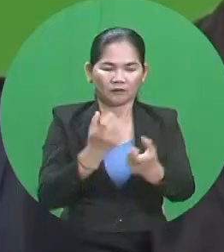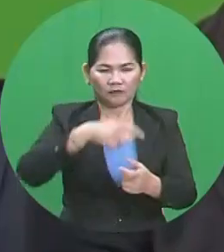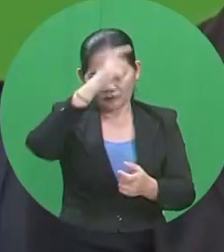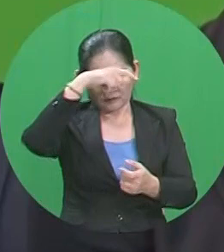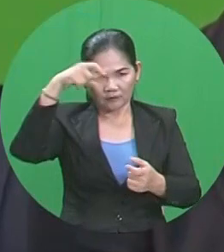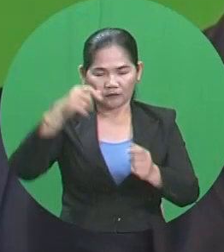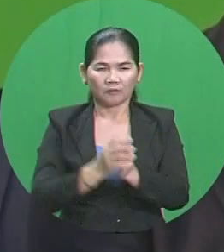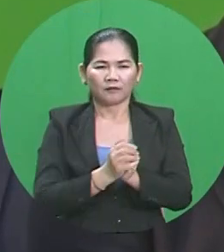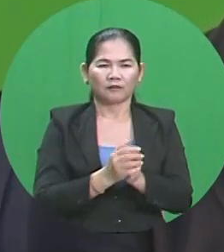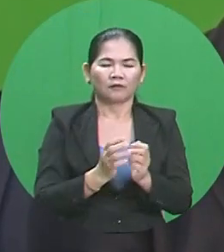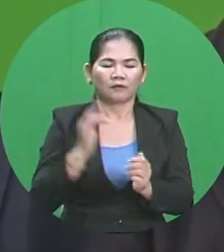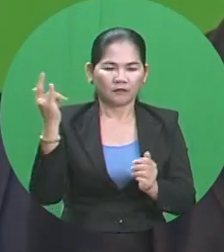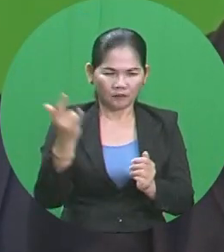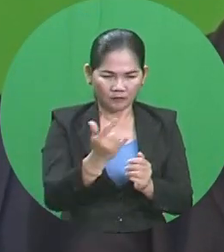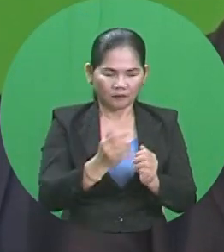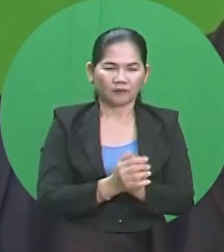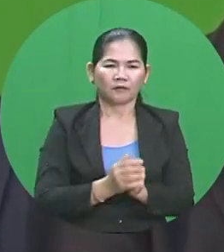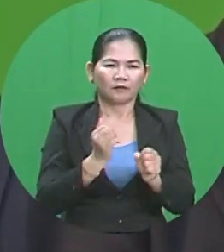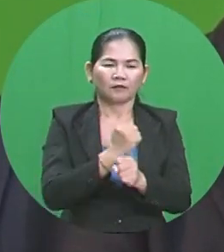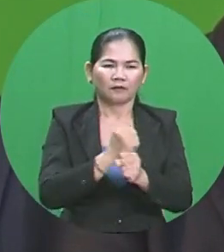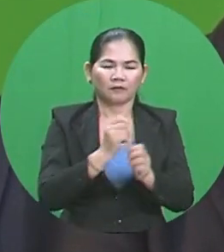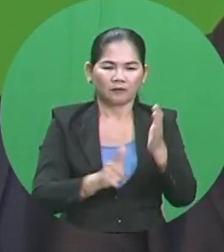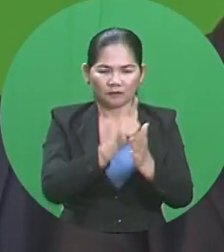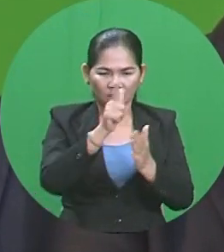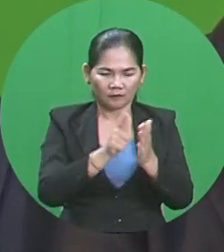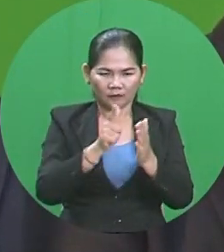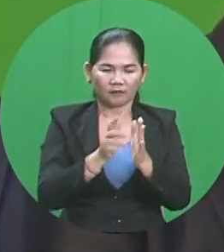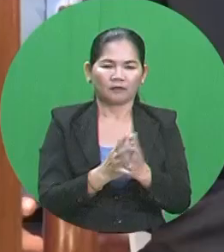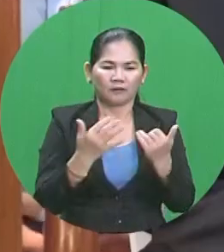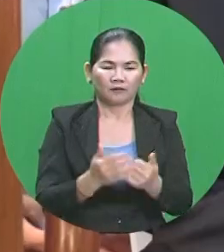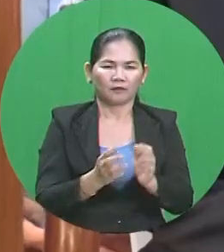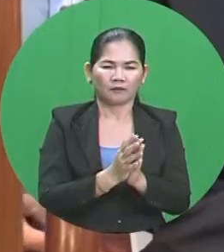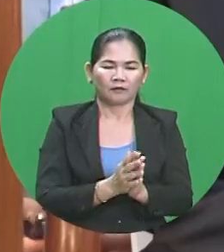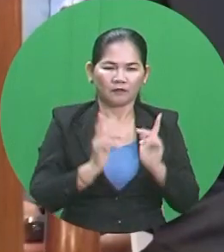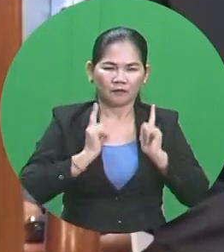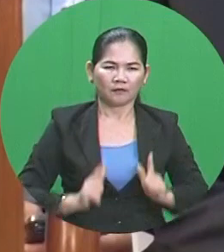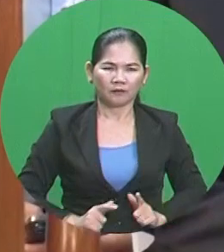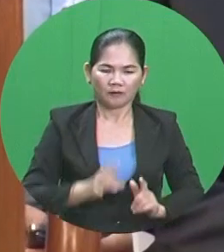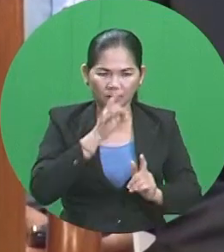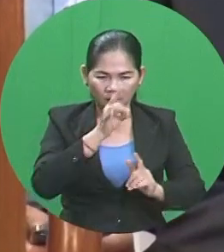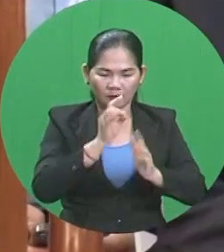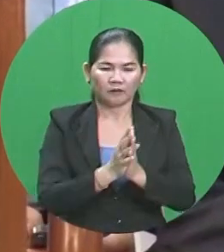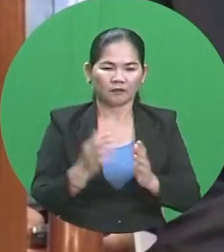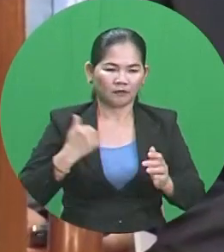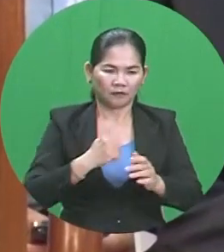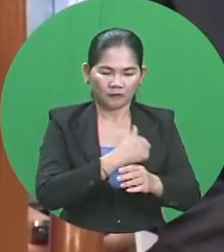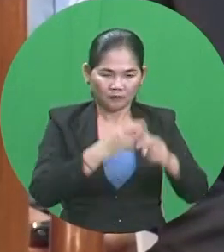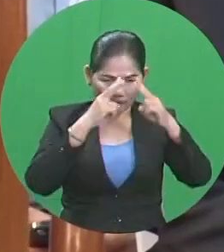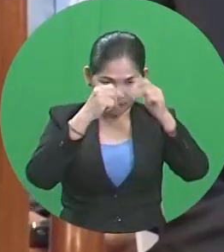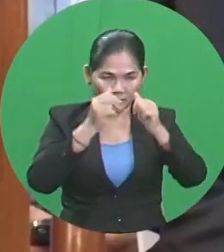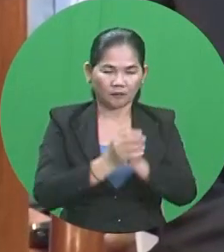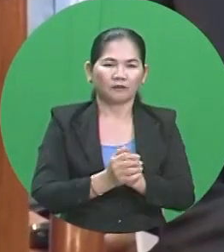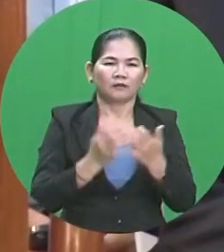ភាពយន្តមានលក្ខណៈប្រវត្តិសាស្ត្រកម្រិតថ្នាក់ជាតិជាប្រវត្តិនៃខ្សែជីវិតជាក់ស្ដែងរបស់សម្ដេចតេជោផងនោះ